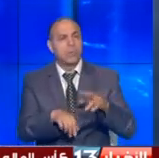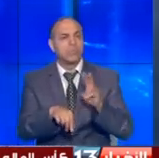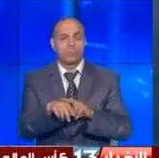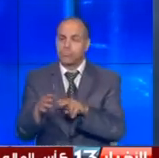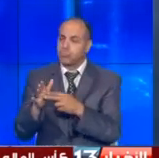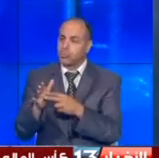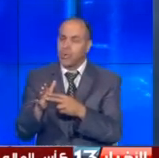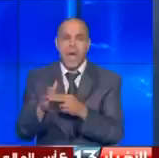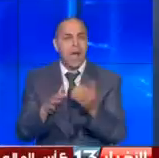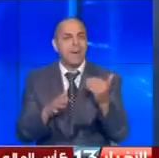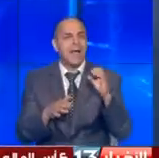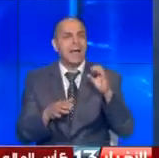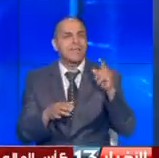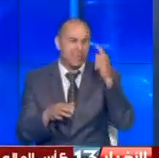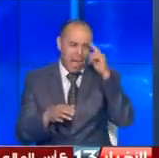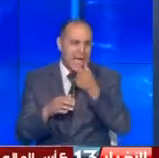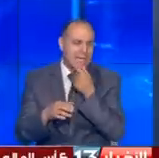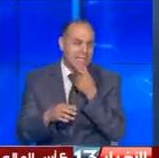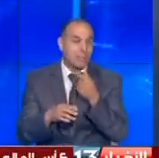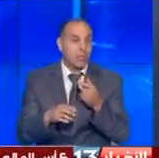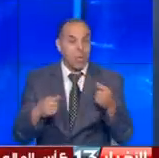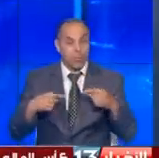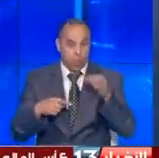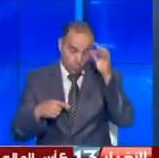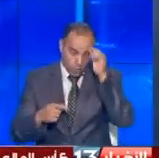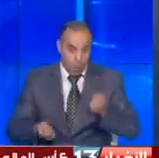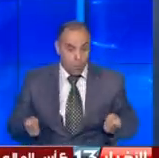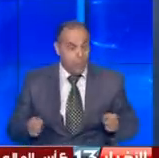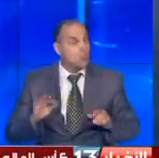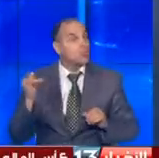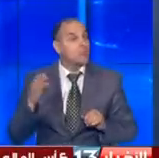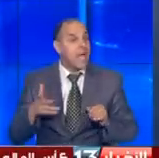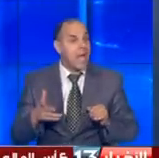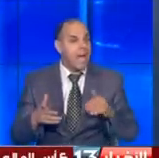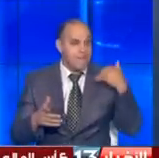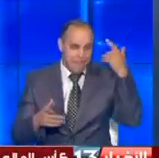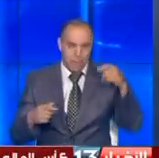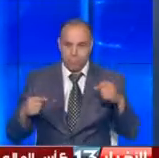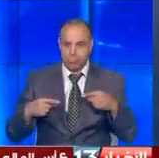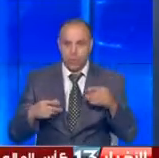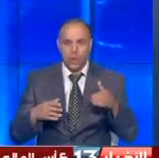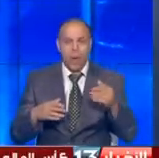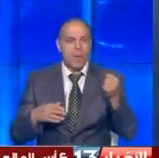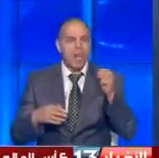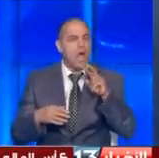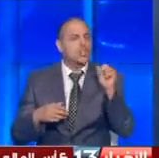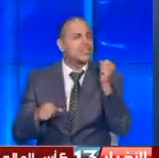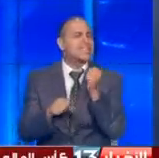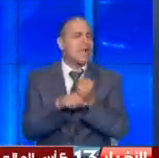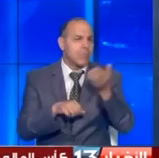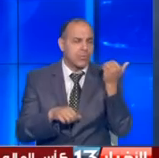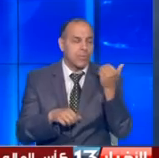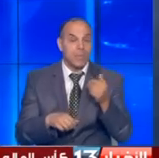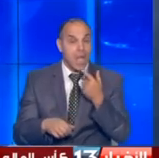فنية لنجمه السابق غارث ساوثغيت الذي سيواجه تونس مدربا هذه المرة بعد أن واجهها لاعبا قبل 20 عاما.